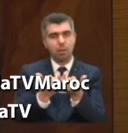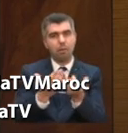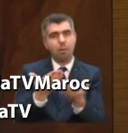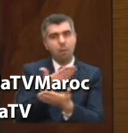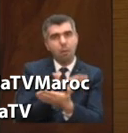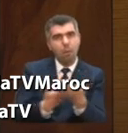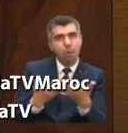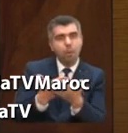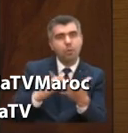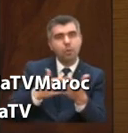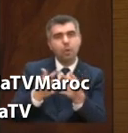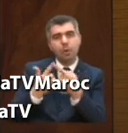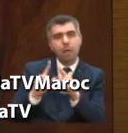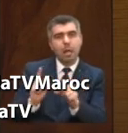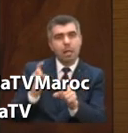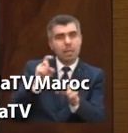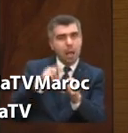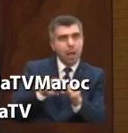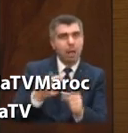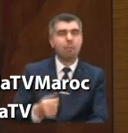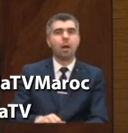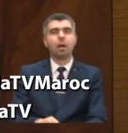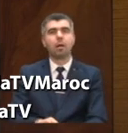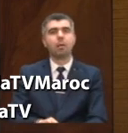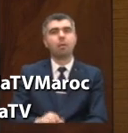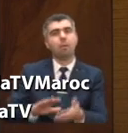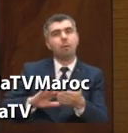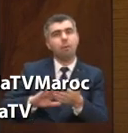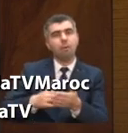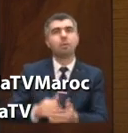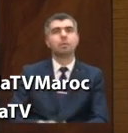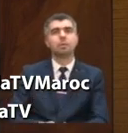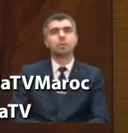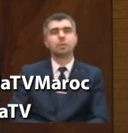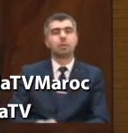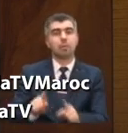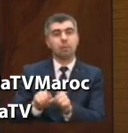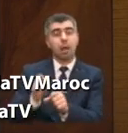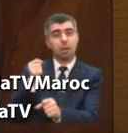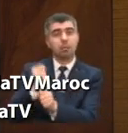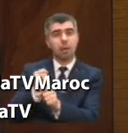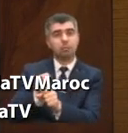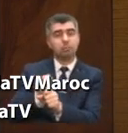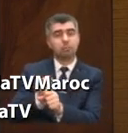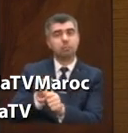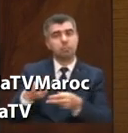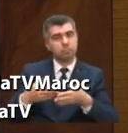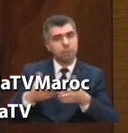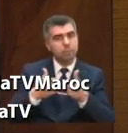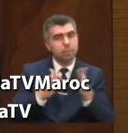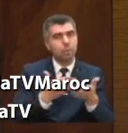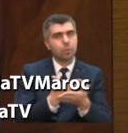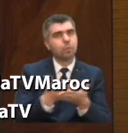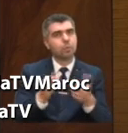ديالنا الاجتماعيين، لا النقابات ولا المنظمات ديال المشغلين. بدينا